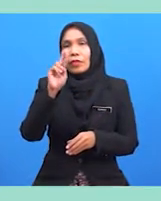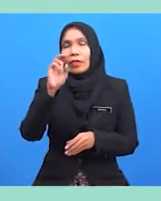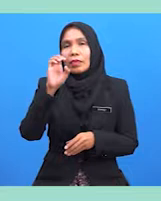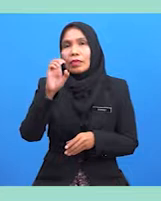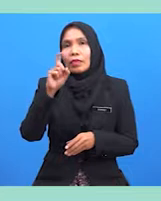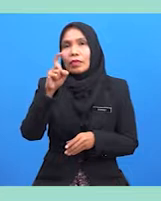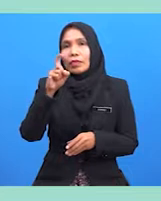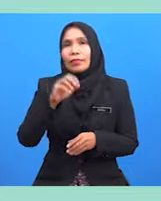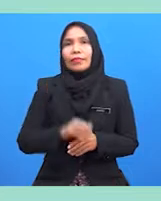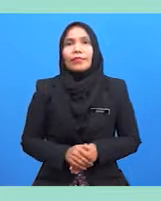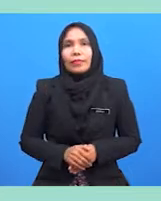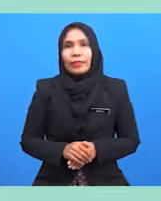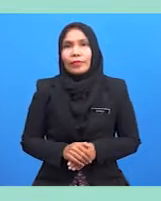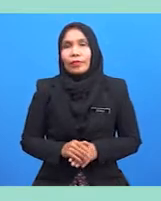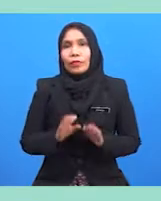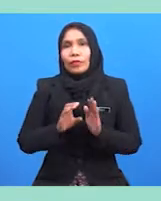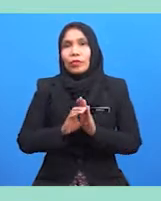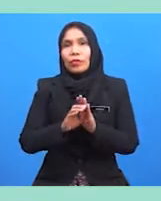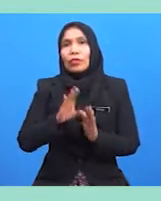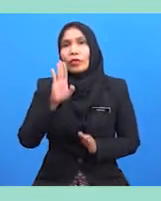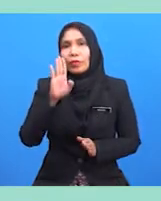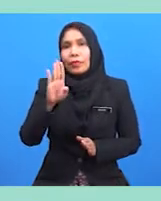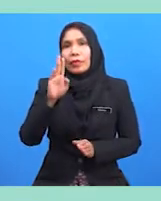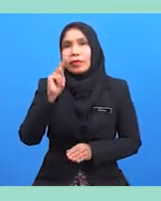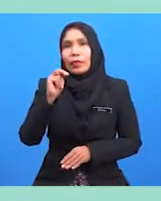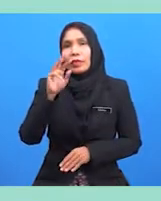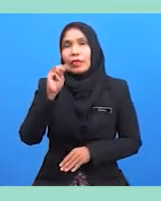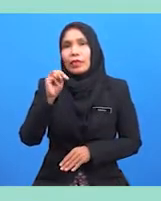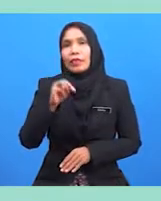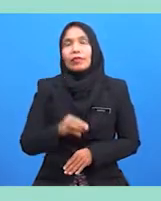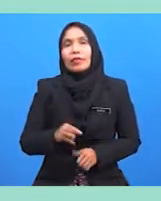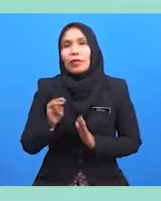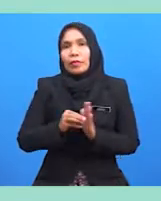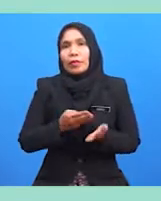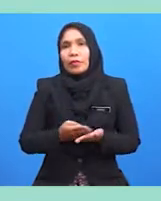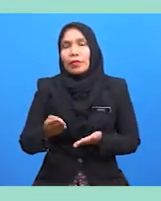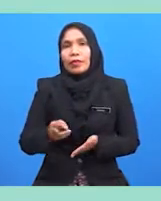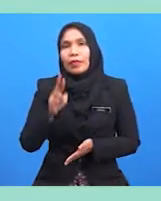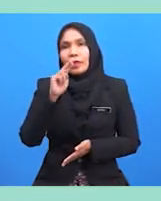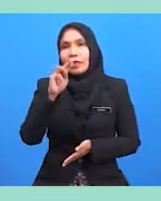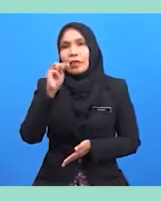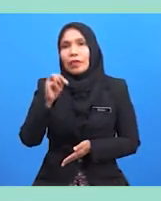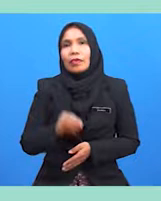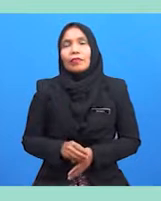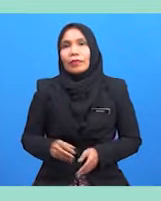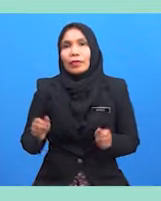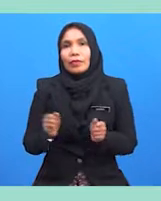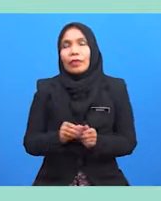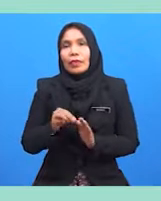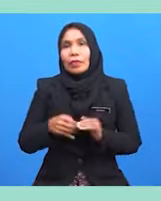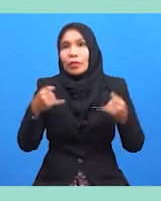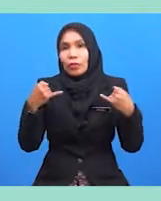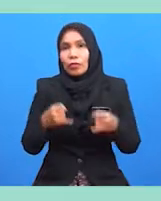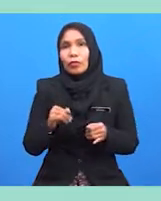Contohnya, Bank Negara Malaysia membeli ringgit Malaysia dengan menjual dolar Amerika Syarikat